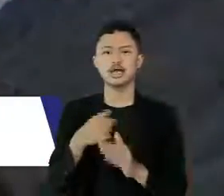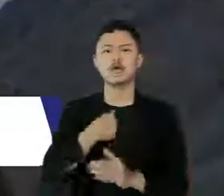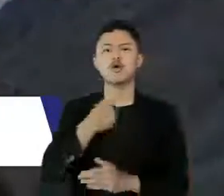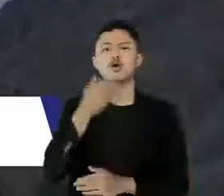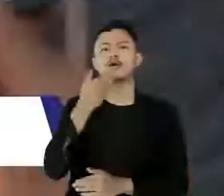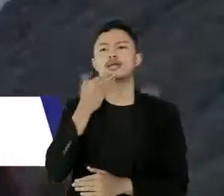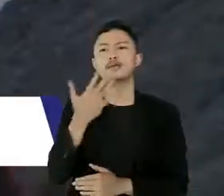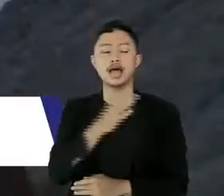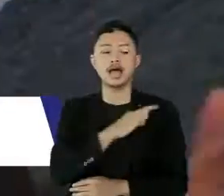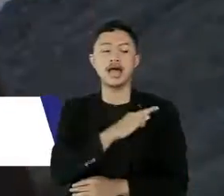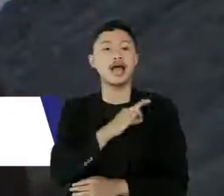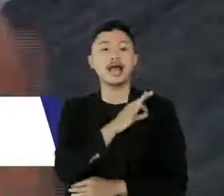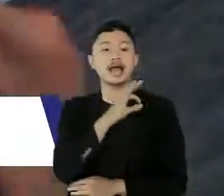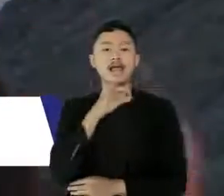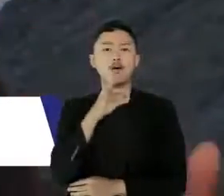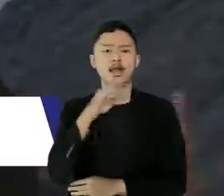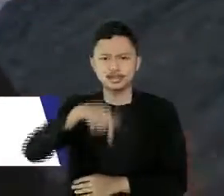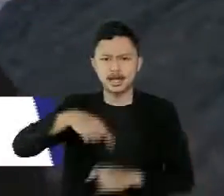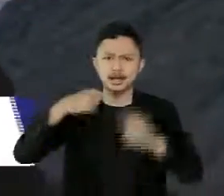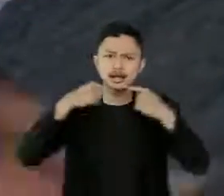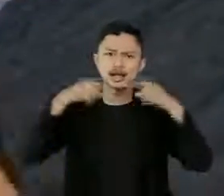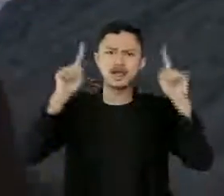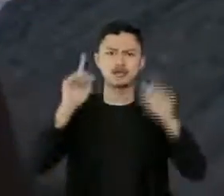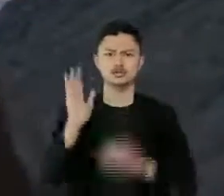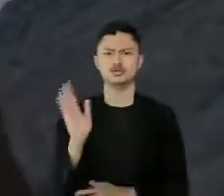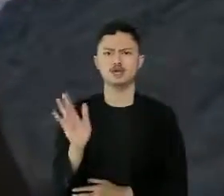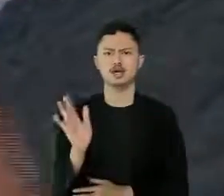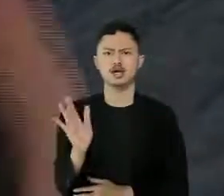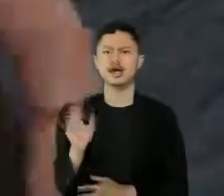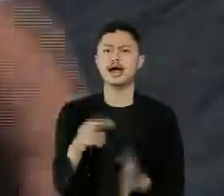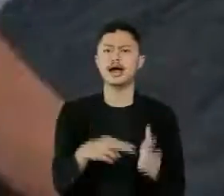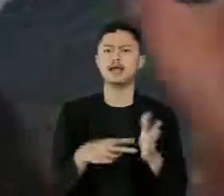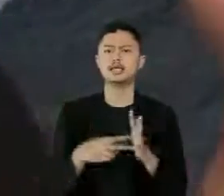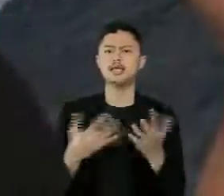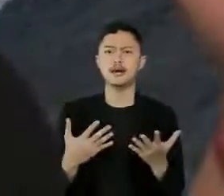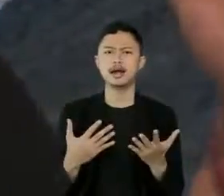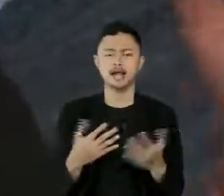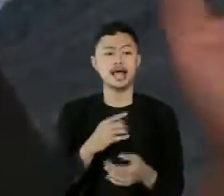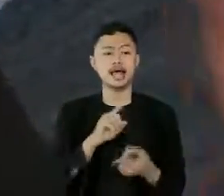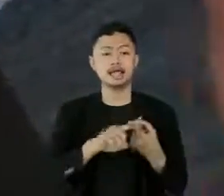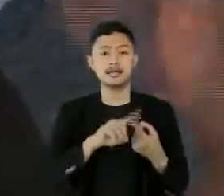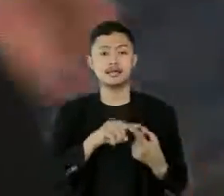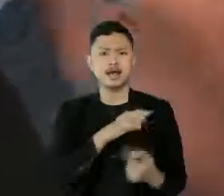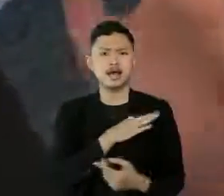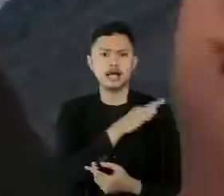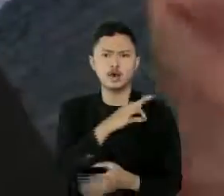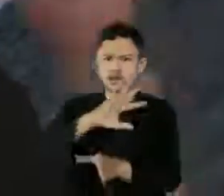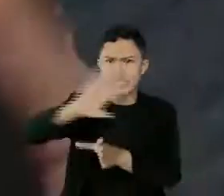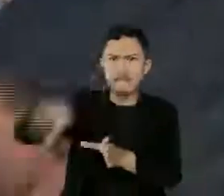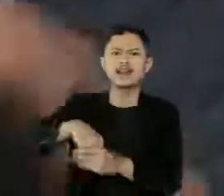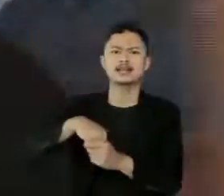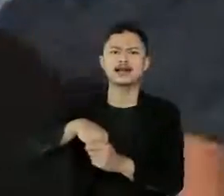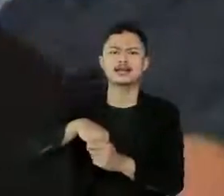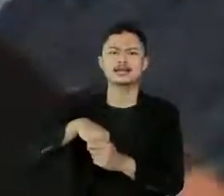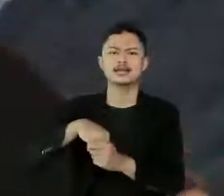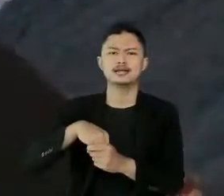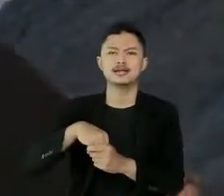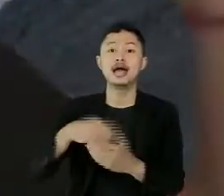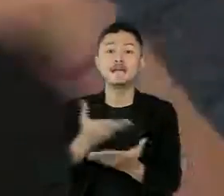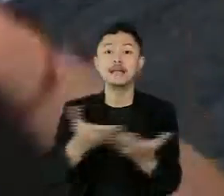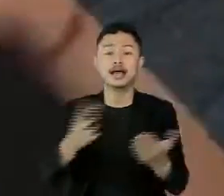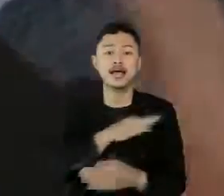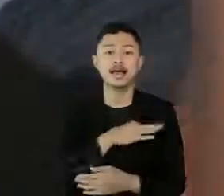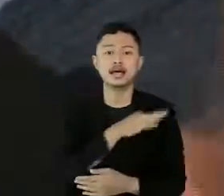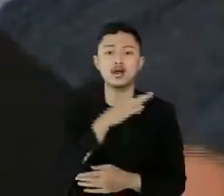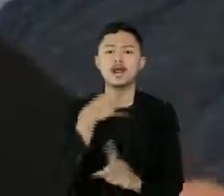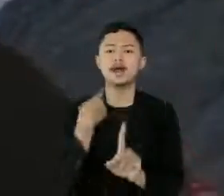ini, kalau Ria selalu bilang ini, volunteerism ini menjadi salah satu tren sekarang. Kenapa nggak kita juga masukan tuh teman-teman ini baru bicara bahwa mereka volunteerism tapi mereka